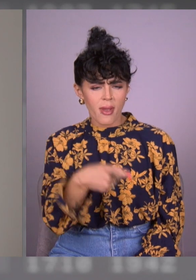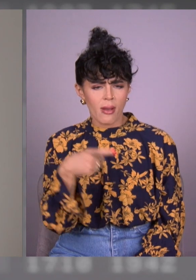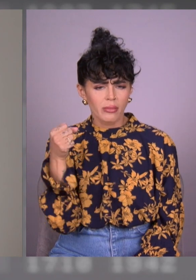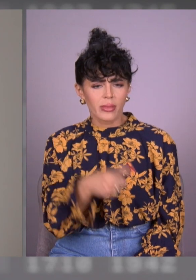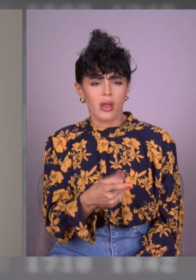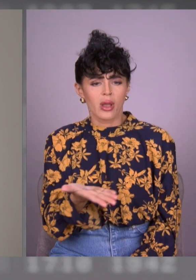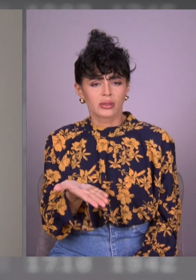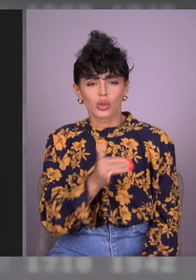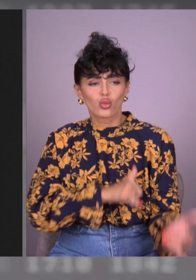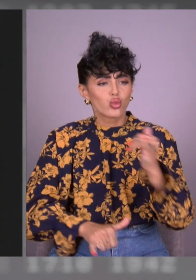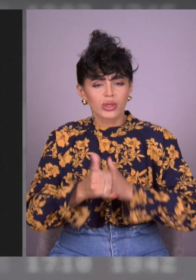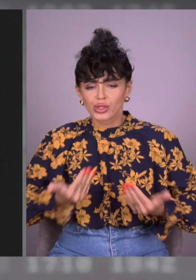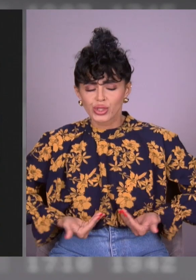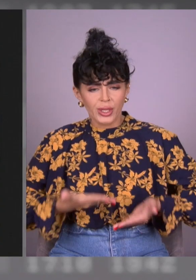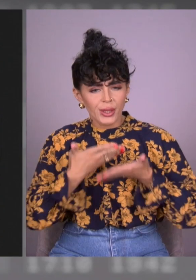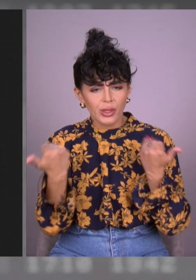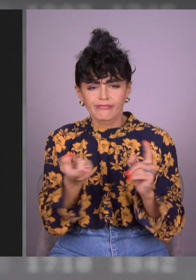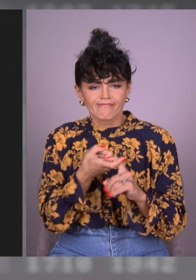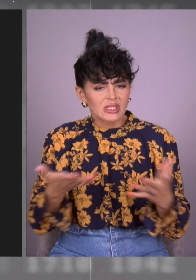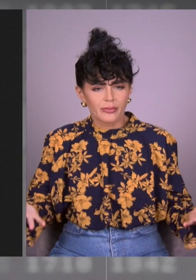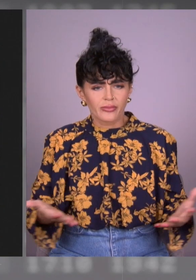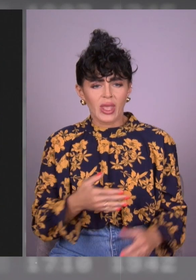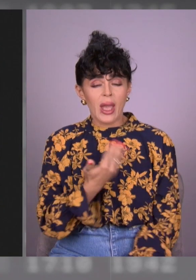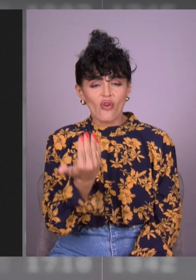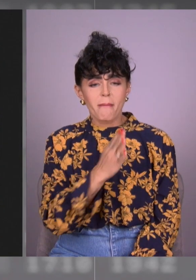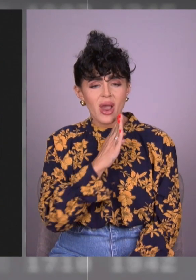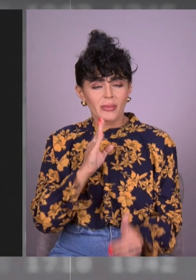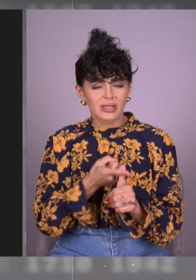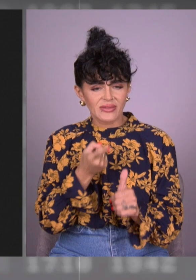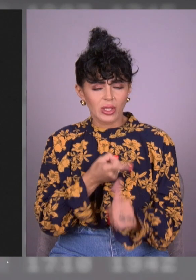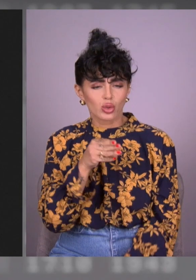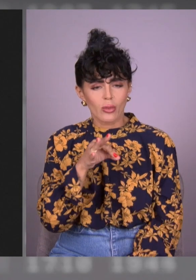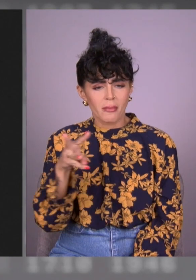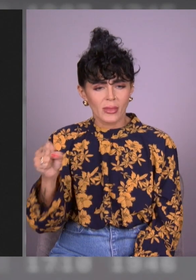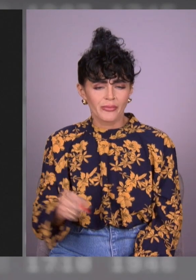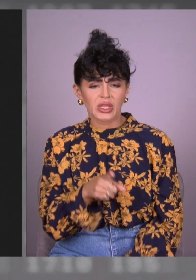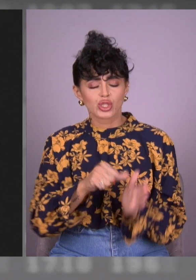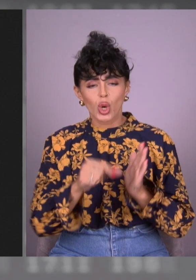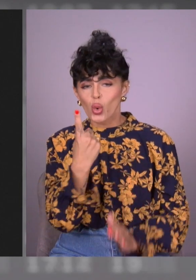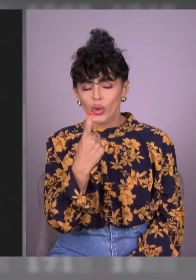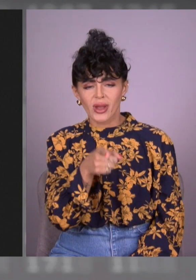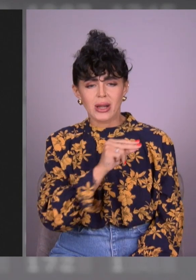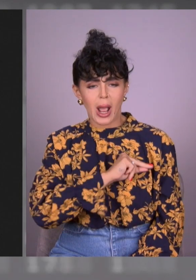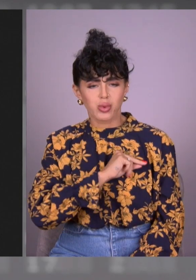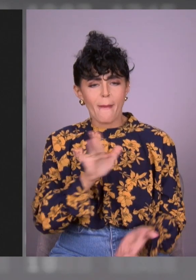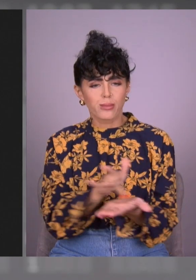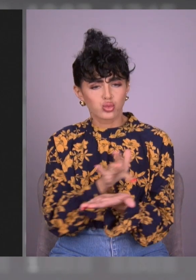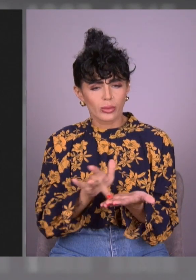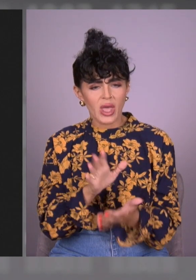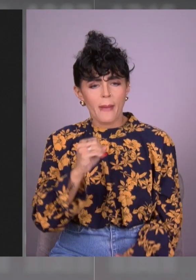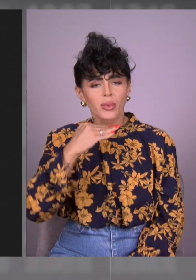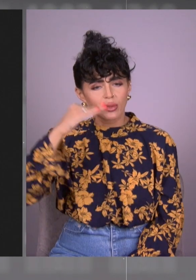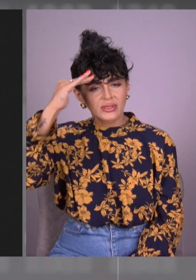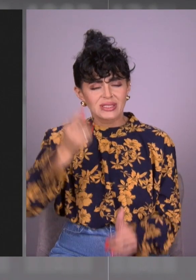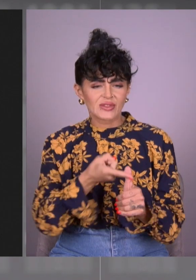немає комунікацій. Маму Тетяни звати Тамара. Їй 61 рік і вона працює бухгалтером. Батька